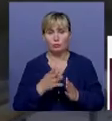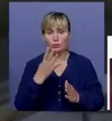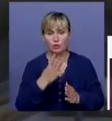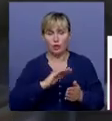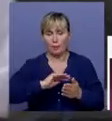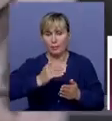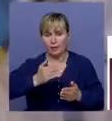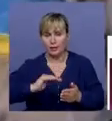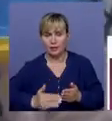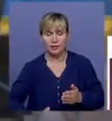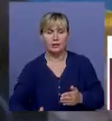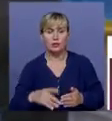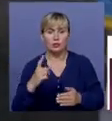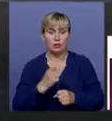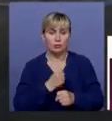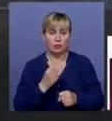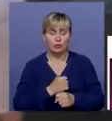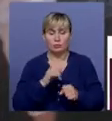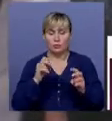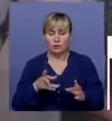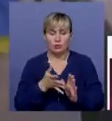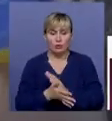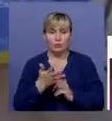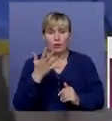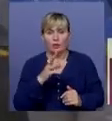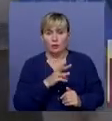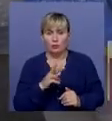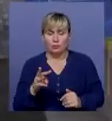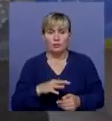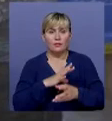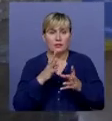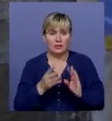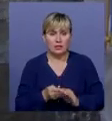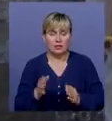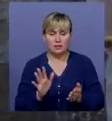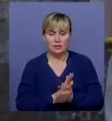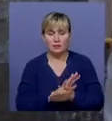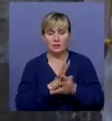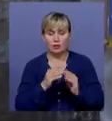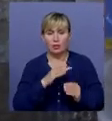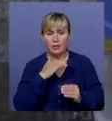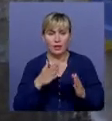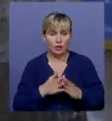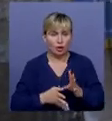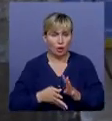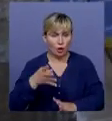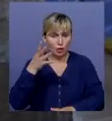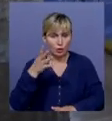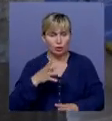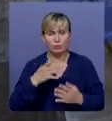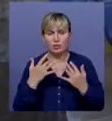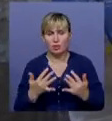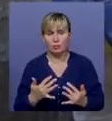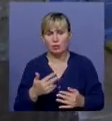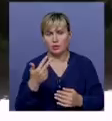и для того, чтобы обработать один, у специалистов уходит 5 минут. В целом, на дезинфекцию всего многоэтажного дома и площадки